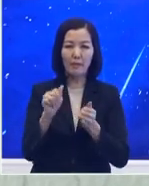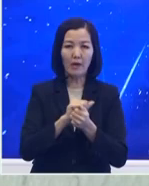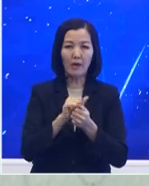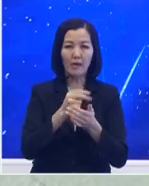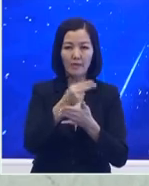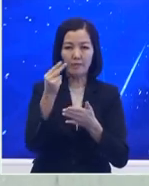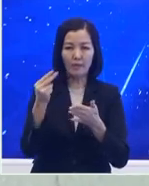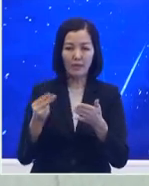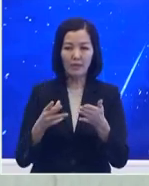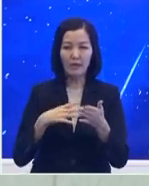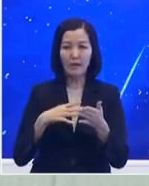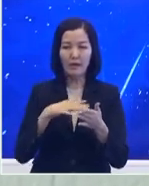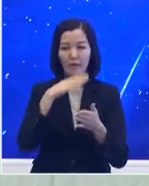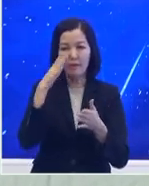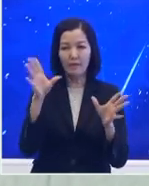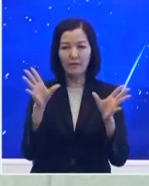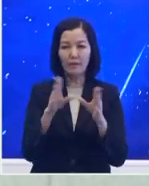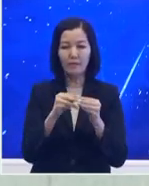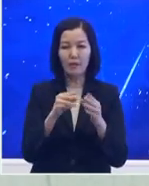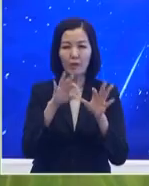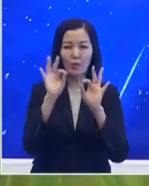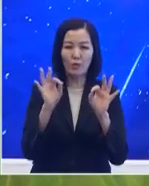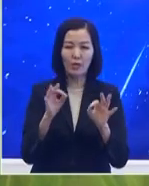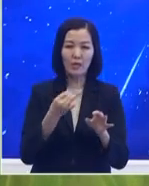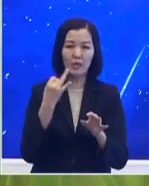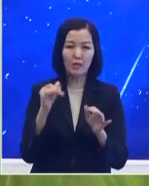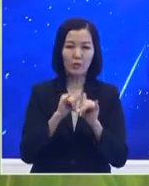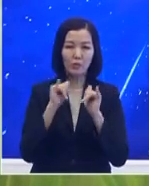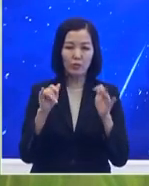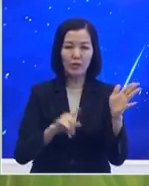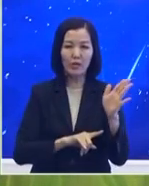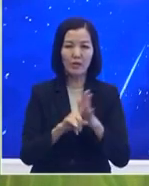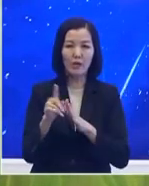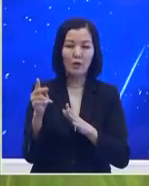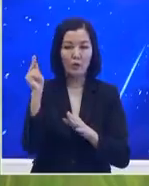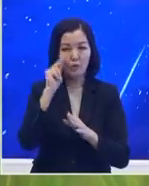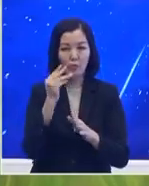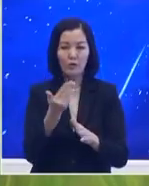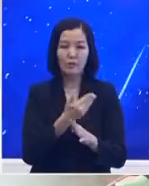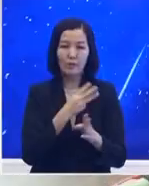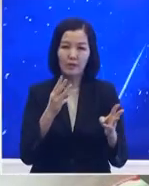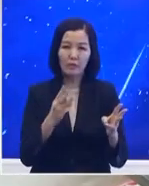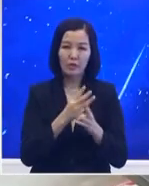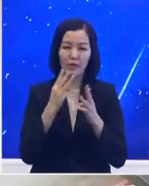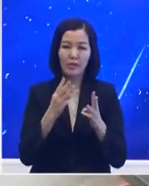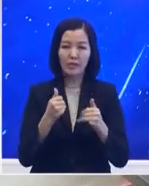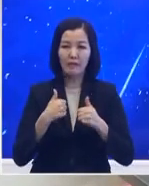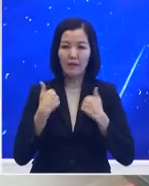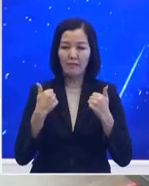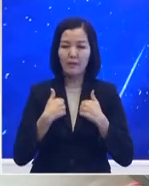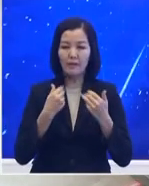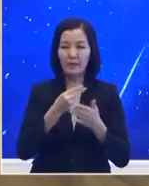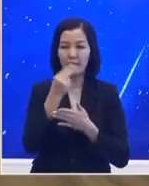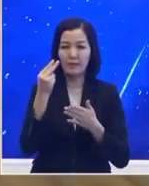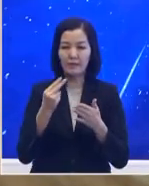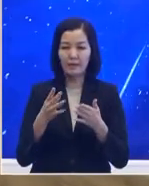түсірген. Кейін әкесінің жанында жүріп, осы өнерге қызығушылығы оянады. Үйренсем, білсем деген талпынысы оны бейнелі өнеріндегі